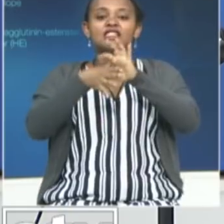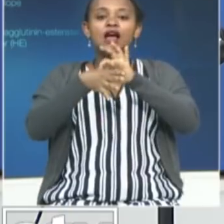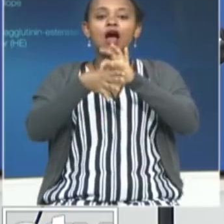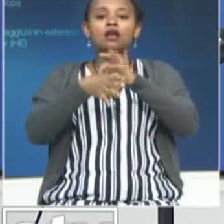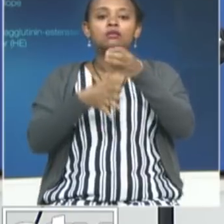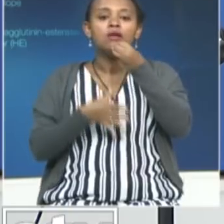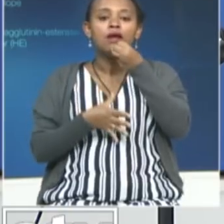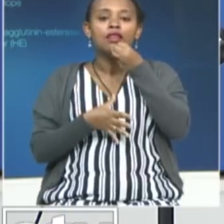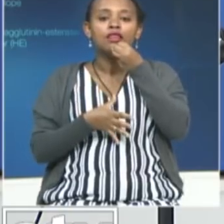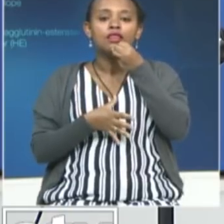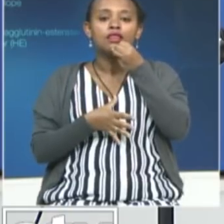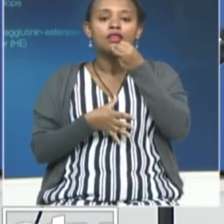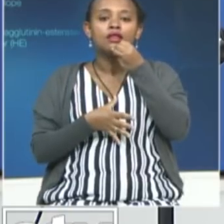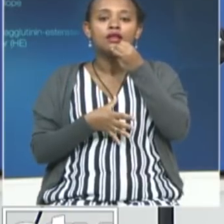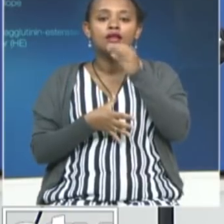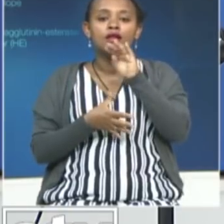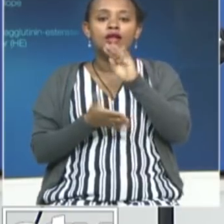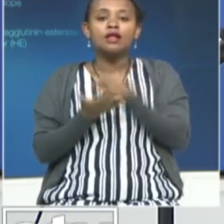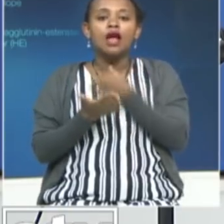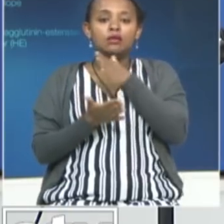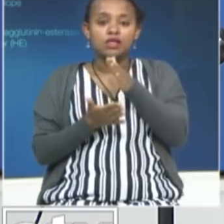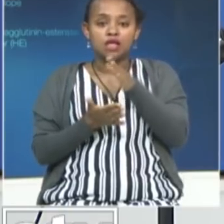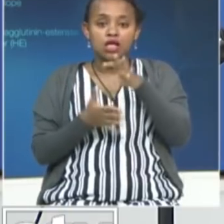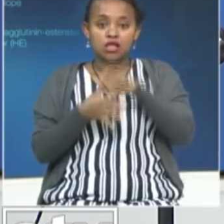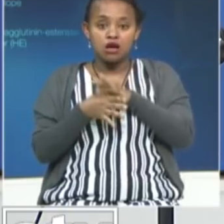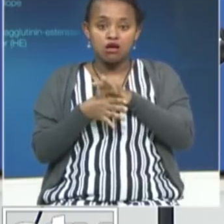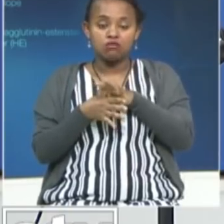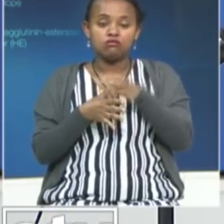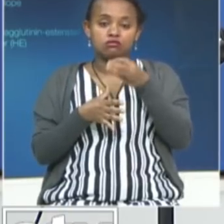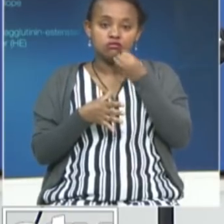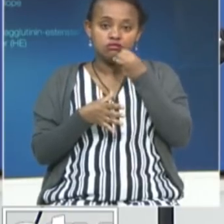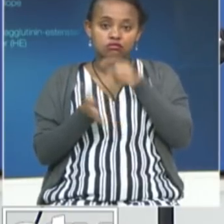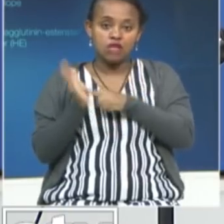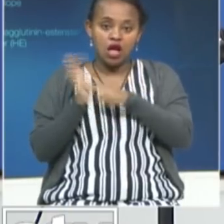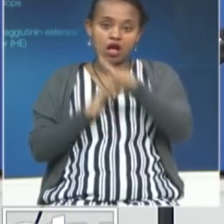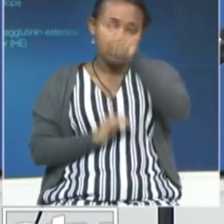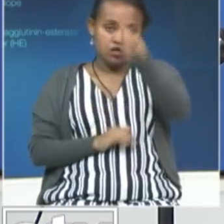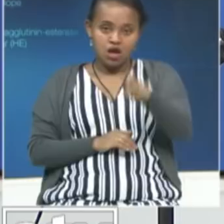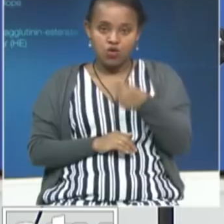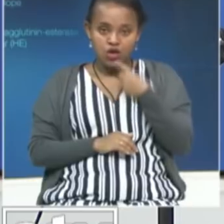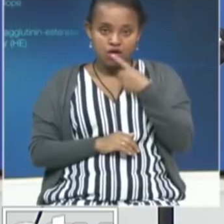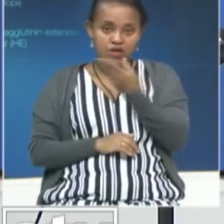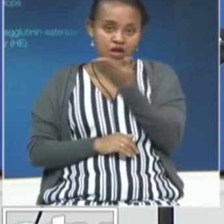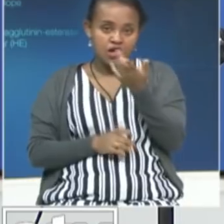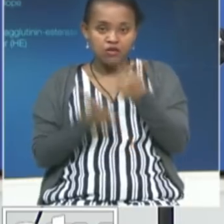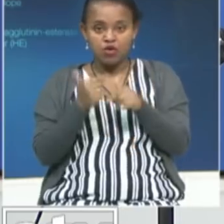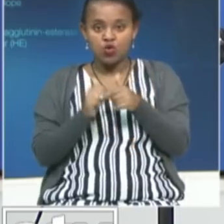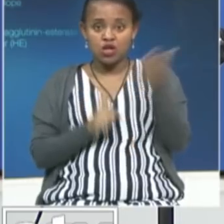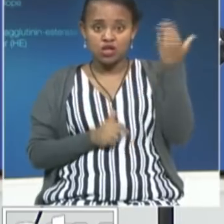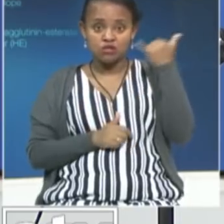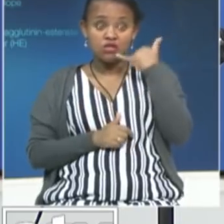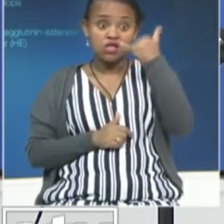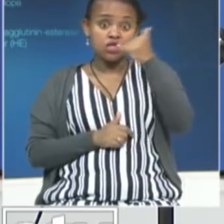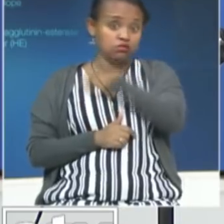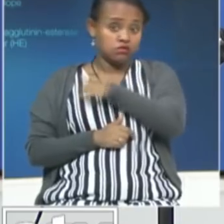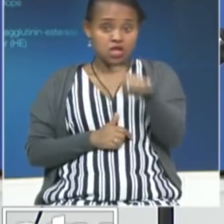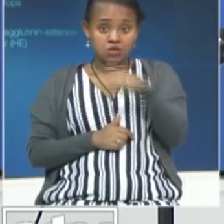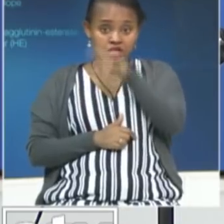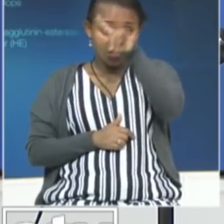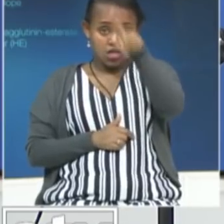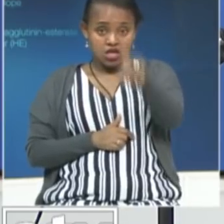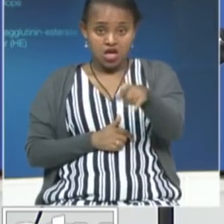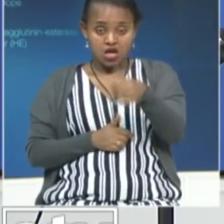ጥሬ ስጋ መመገብ ለኮሮና ቫይረስ ኮቪድ-19 ያጋልጣል ወይ የሚል ጥያቄ መጥቷል። ቀደም ሲል በስልክም እንደዚሁ አይነት